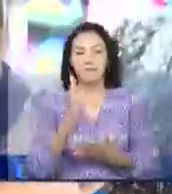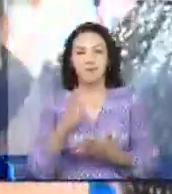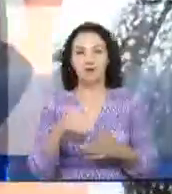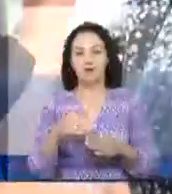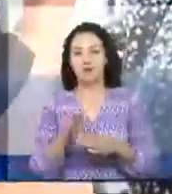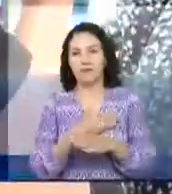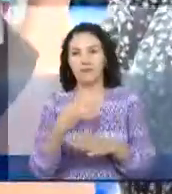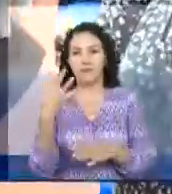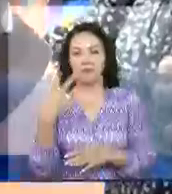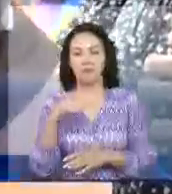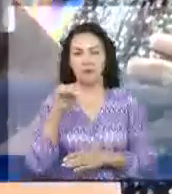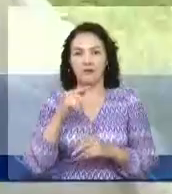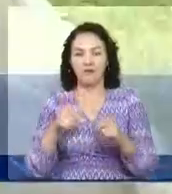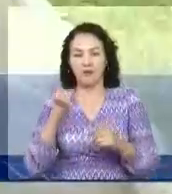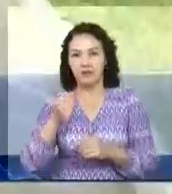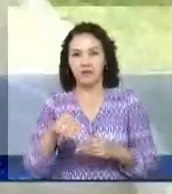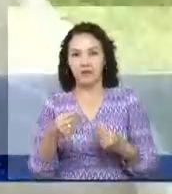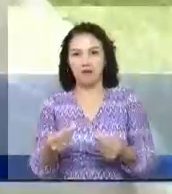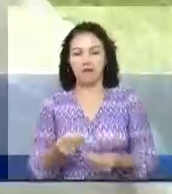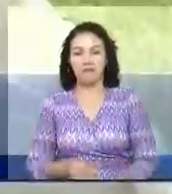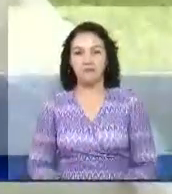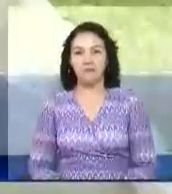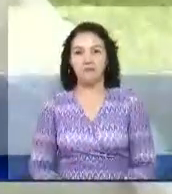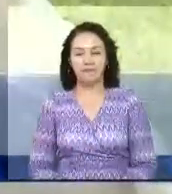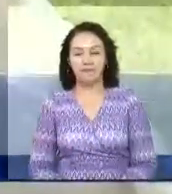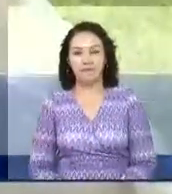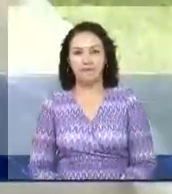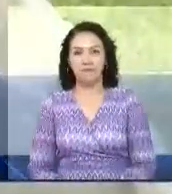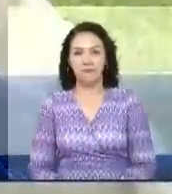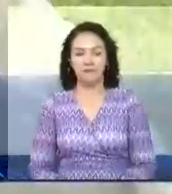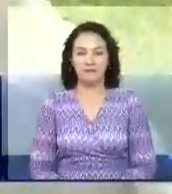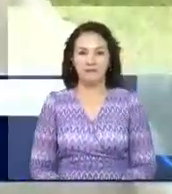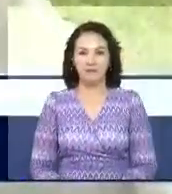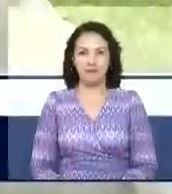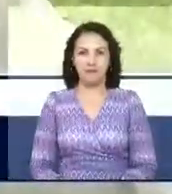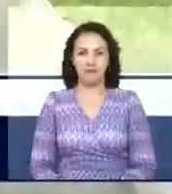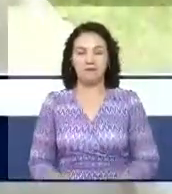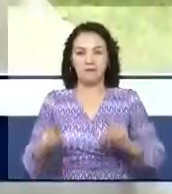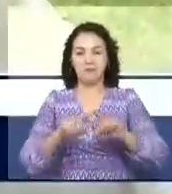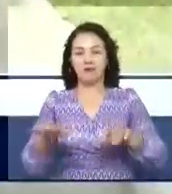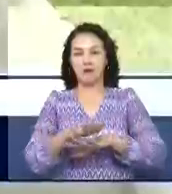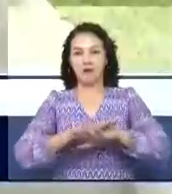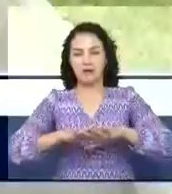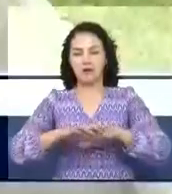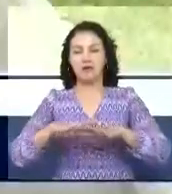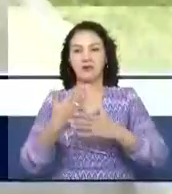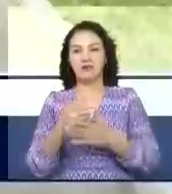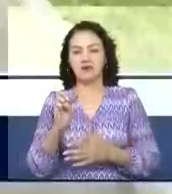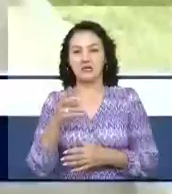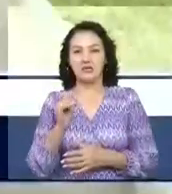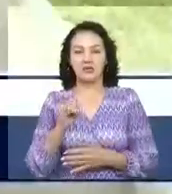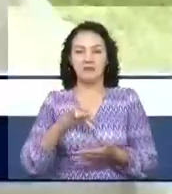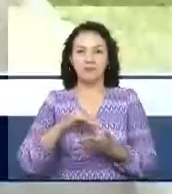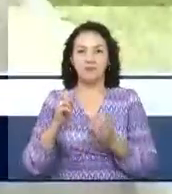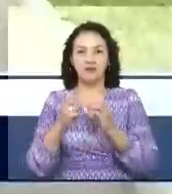выделено по 40,5 тысяч тенге. Далида центр Сауда Ину. Школьная ярмарка будет проходить в Далида-центре